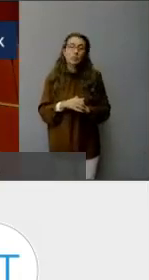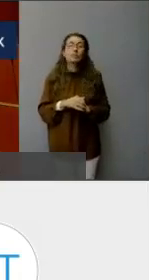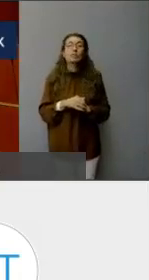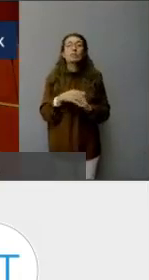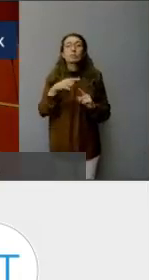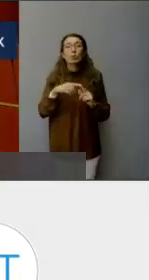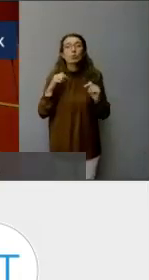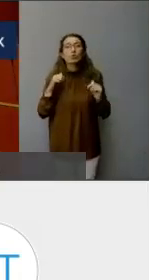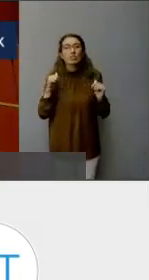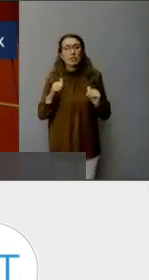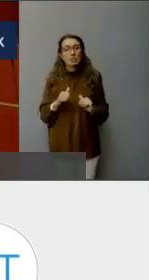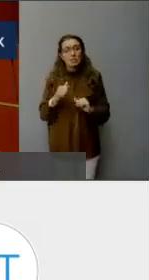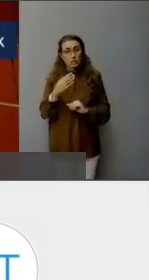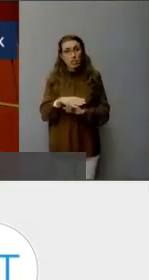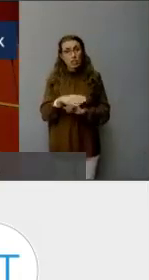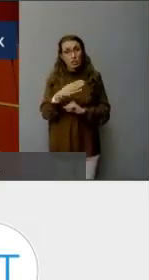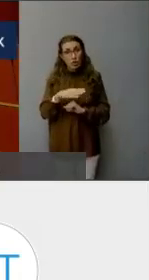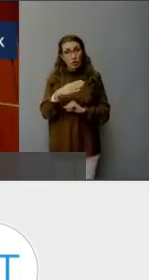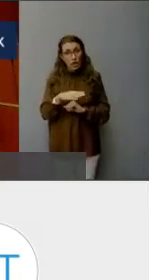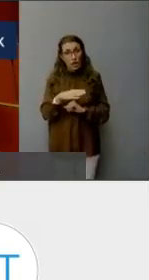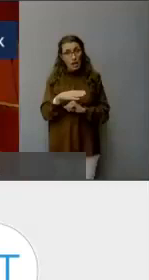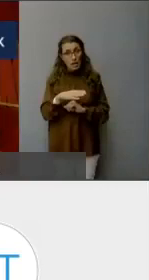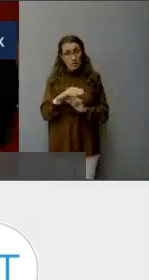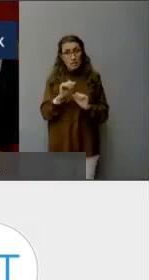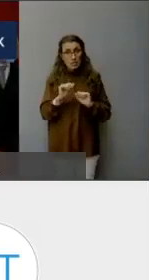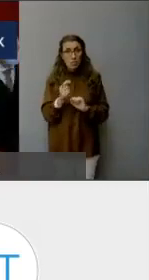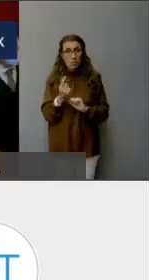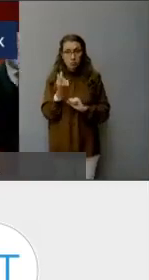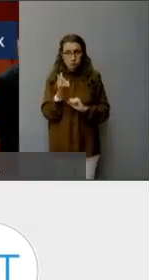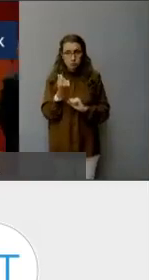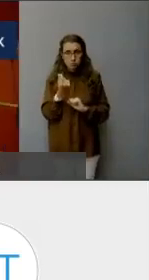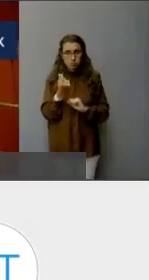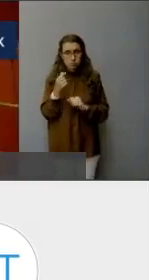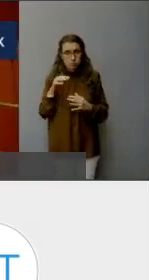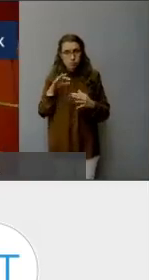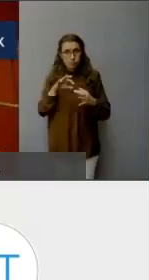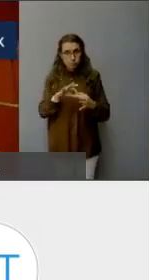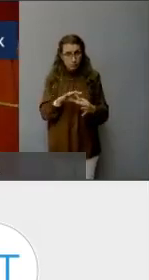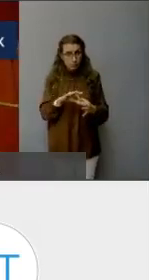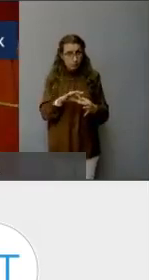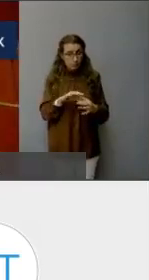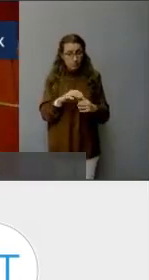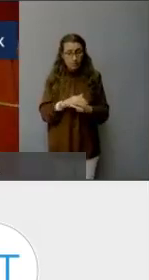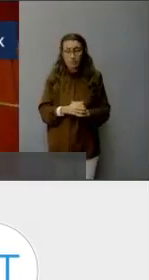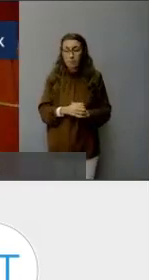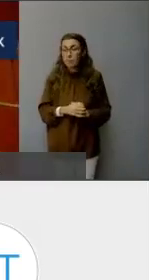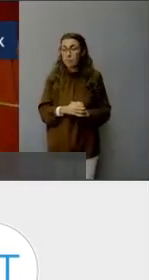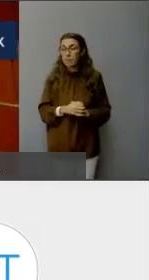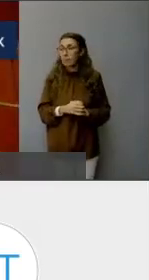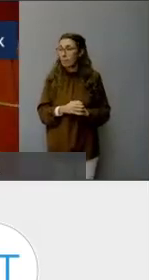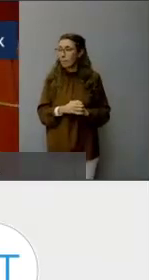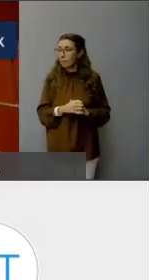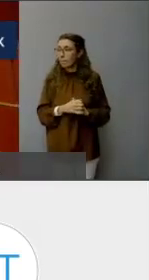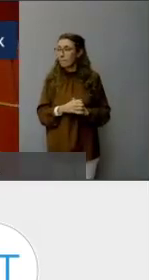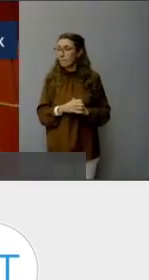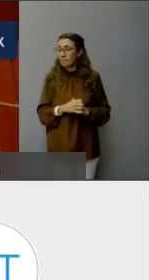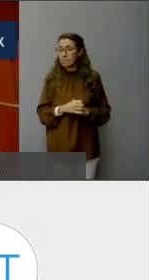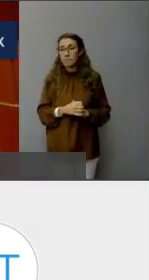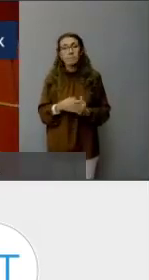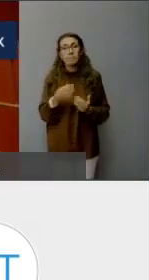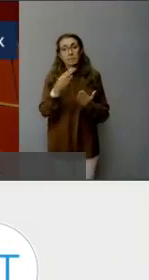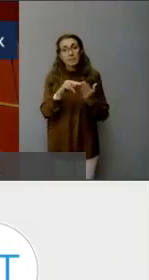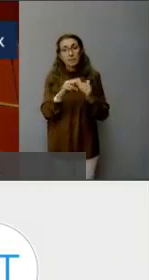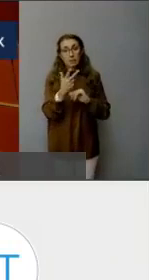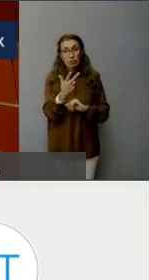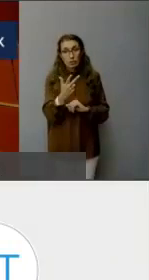sono interessati diciamo a monetizzare il la proprietà della della vita l'emendamento numero 3